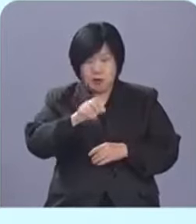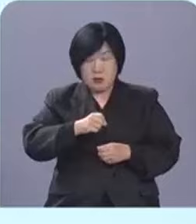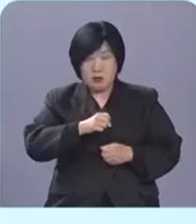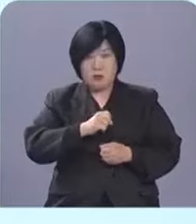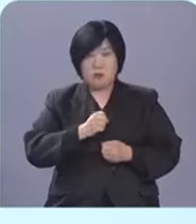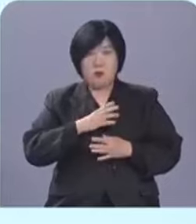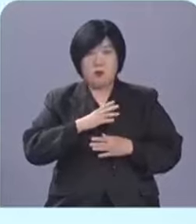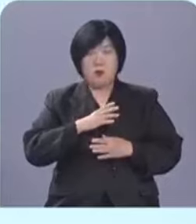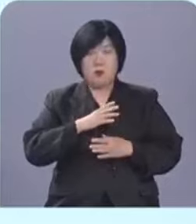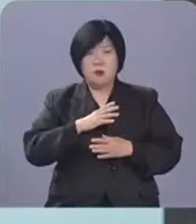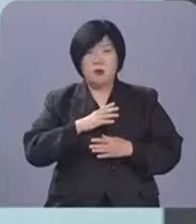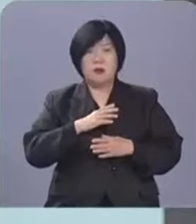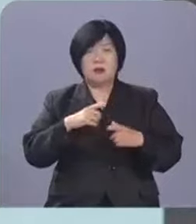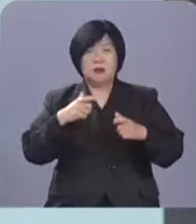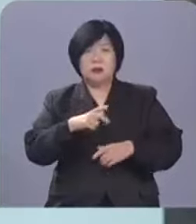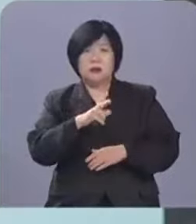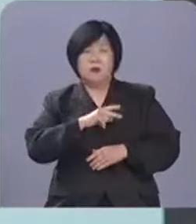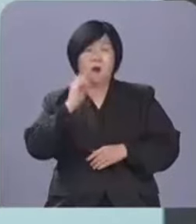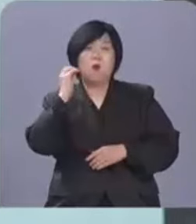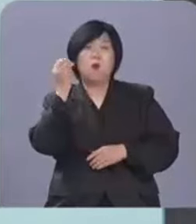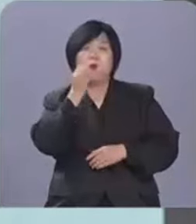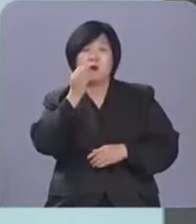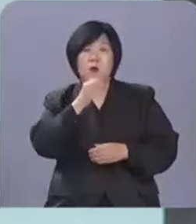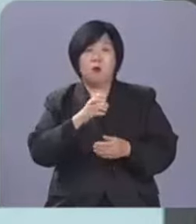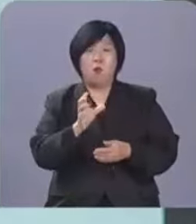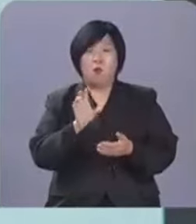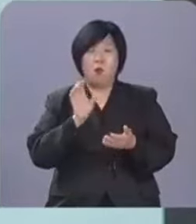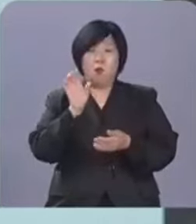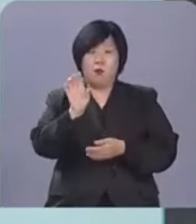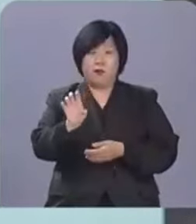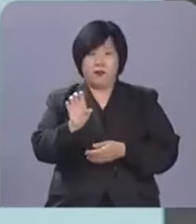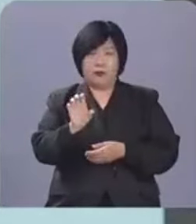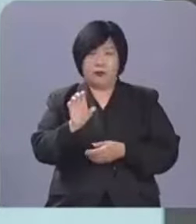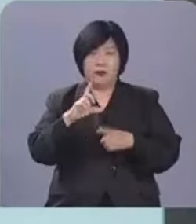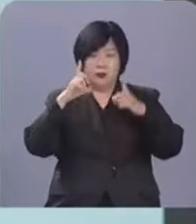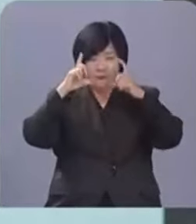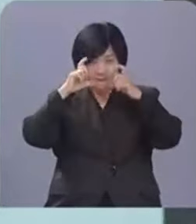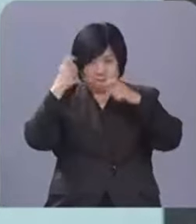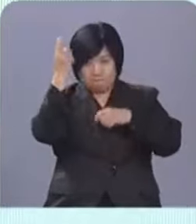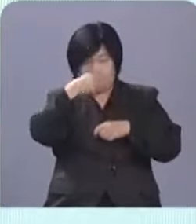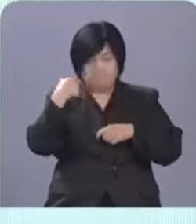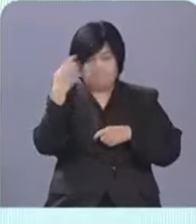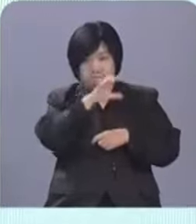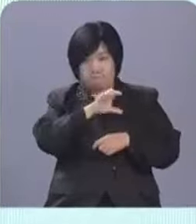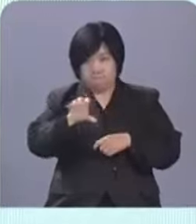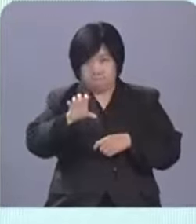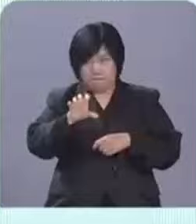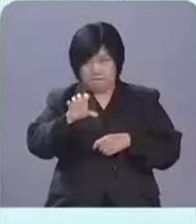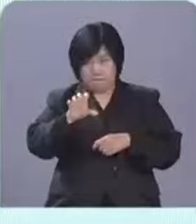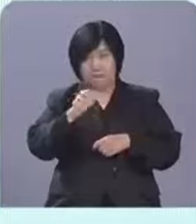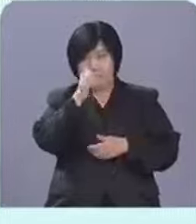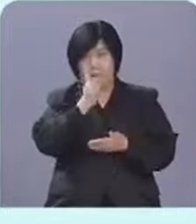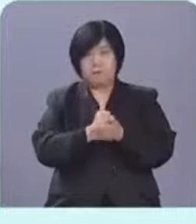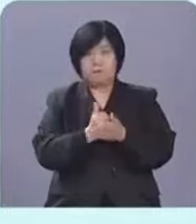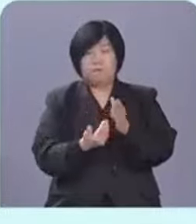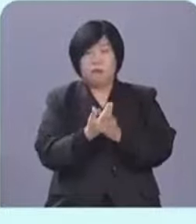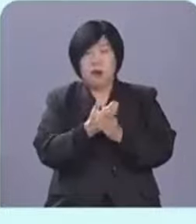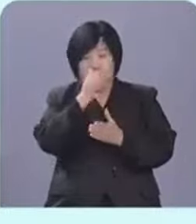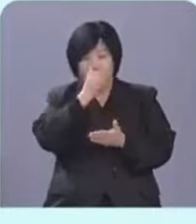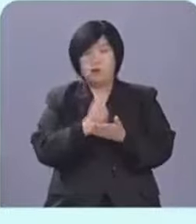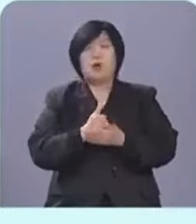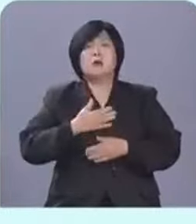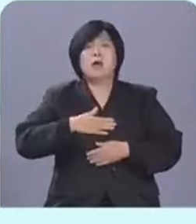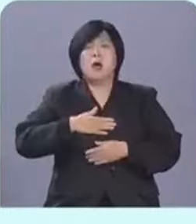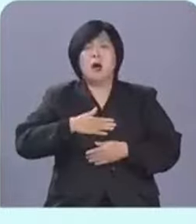올린 프로필 사진을 음란물과 교묘하게 합성한 페이크 사진이 전송된 겁니다 또 범죄 사실을 알고 있다며